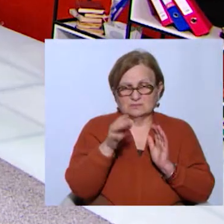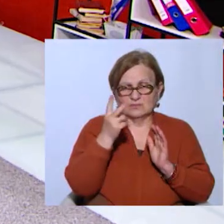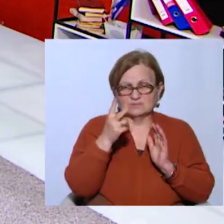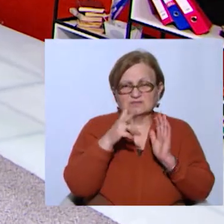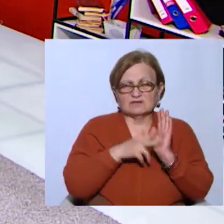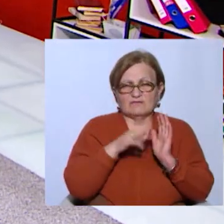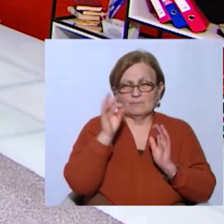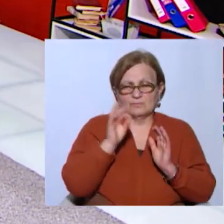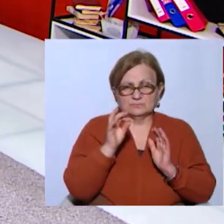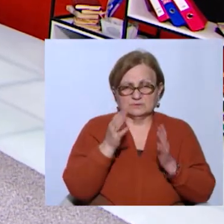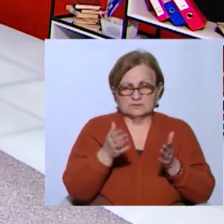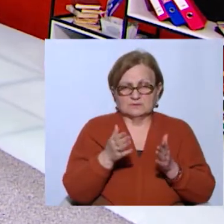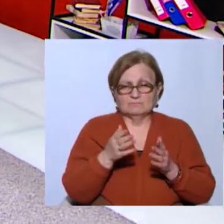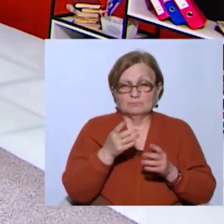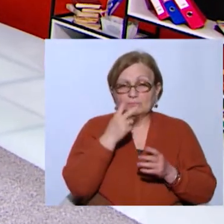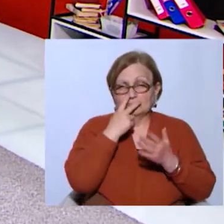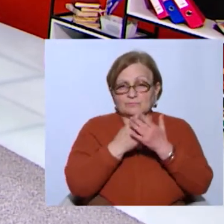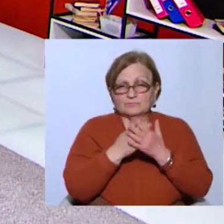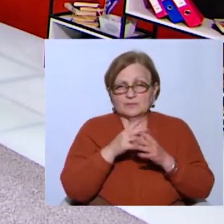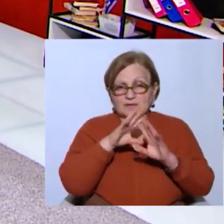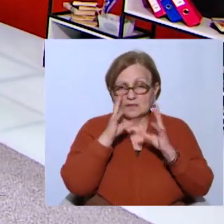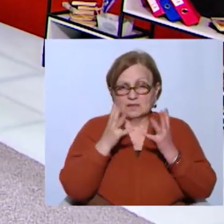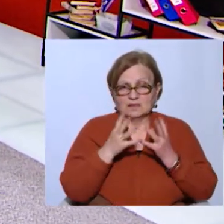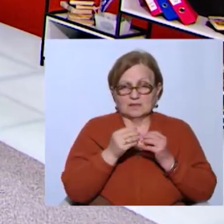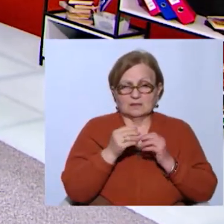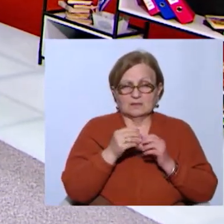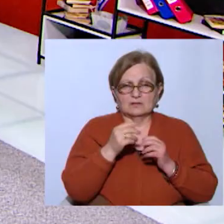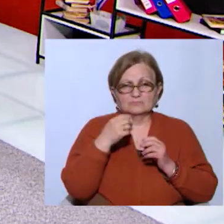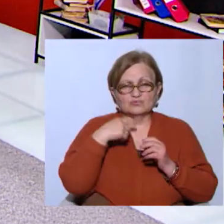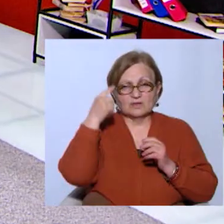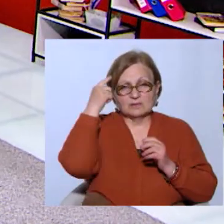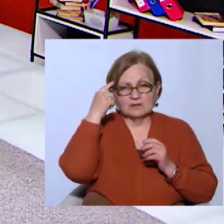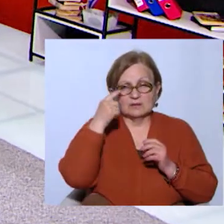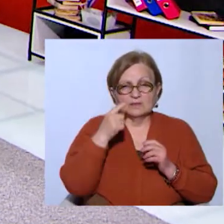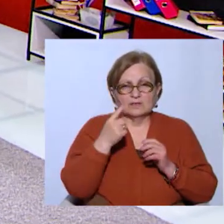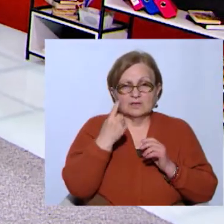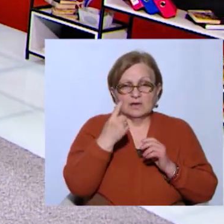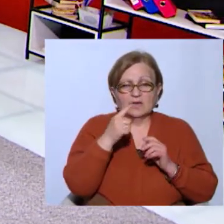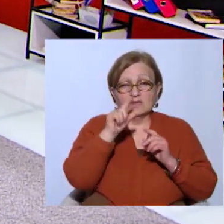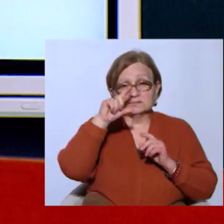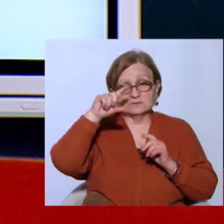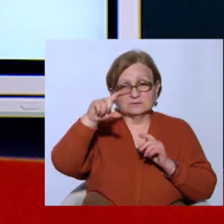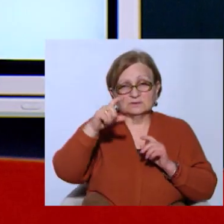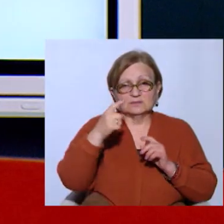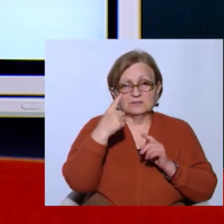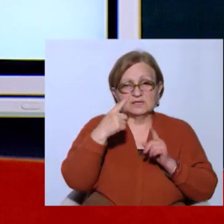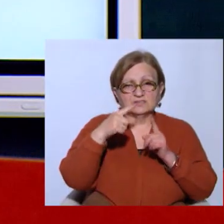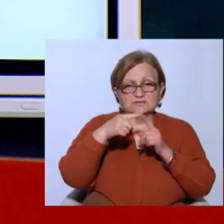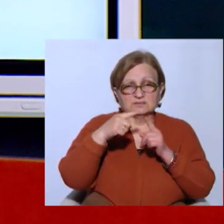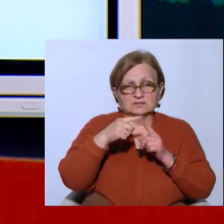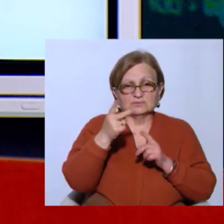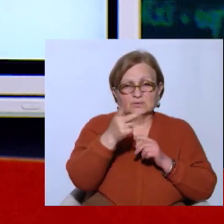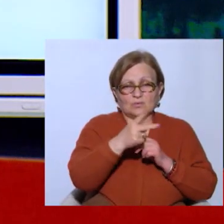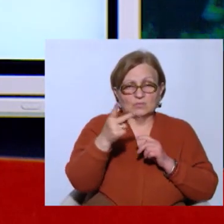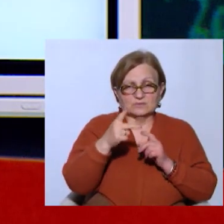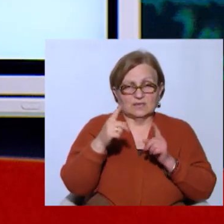28% მიახლოებით, ხო? ახლა ნახეთ, მოდით ეს ყველაფერი ერთიანად გავიაზროთ. 1 რადიანს შეესაბამება 1 რკალის სიგრძე, 2